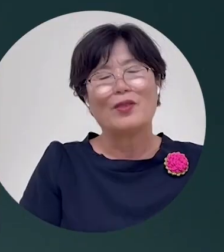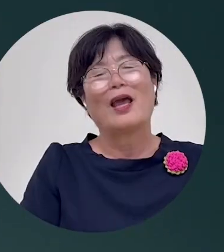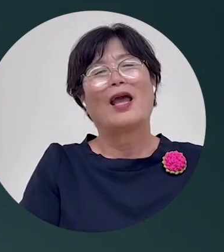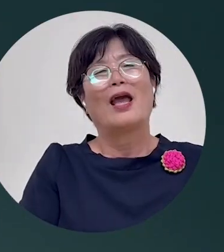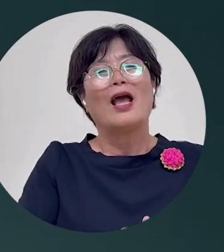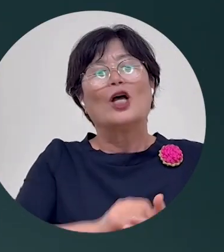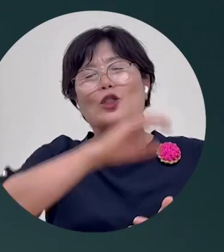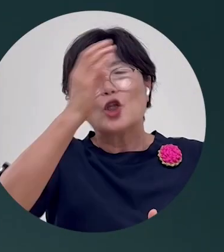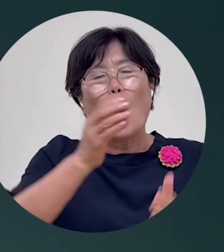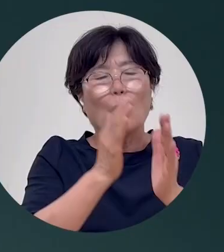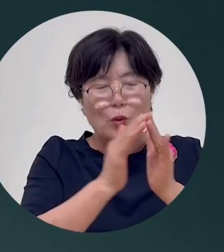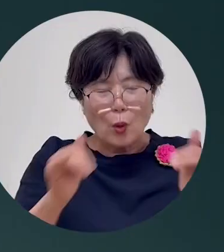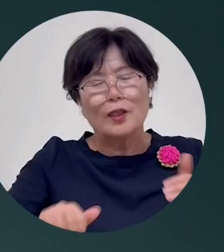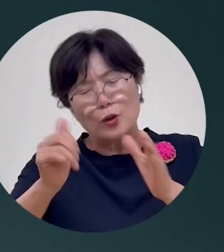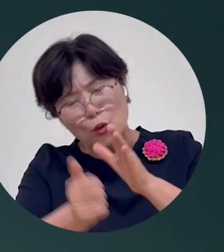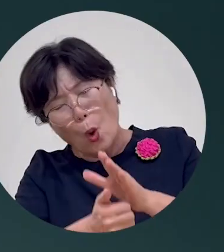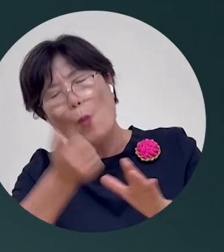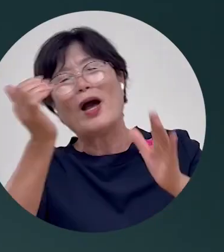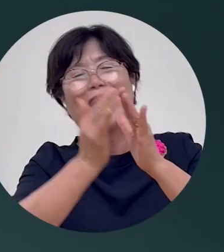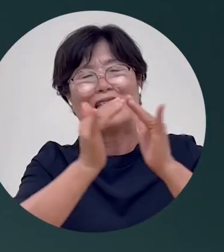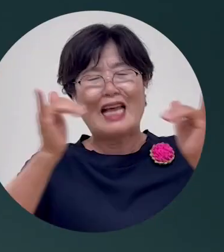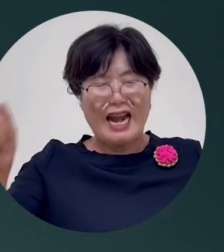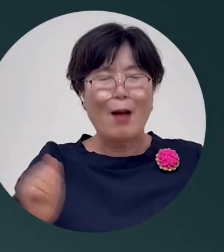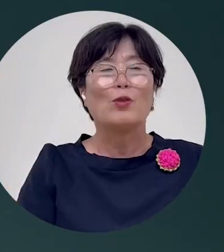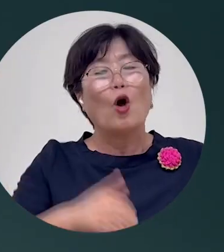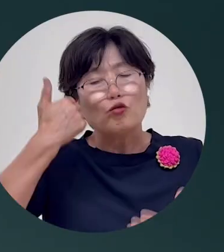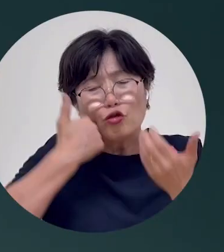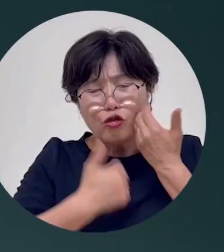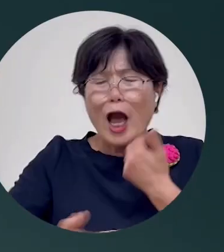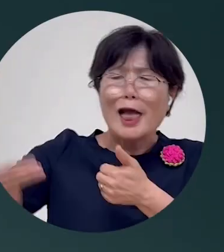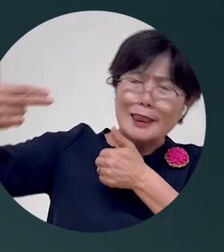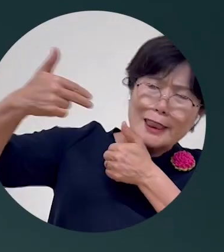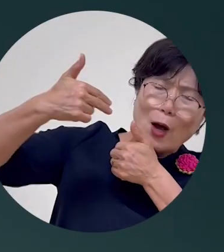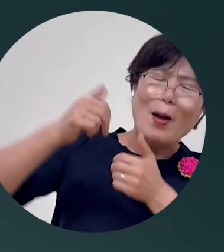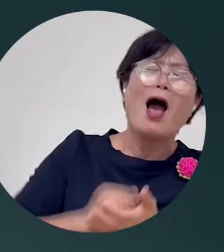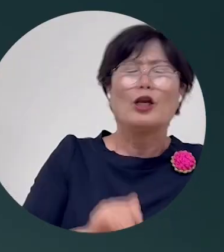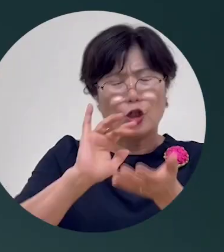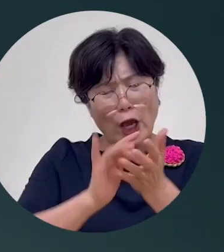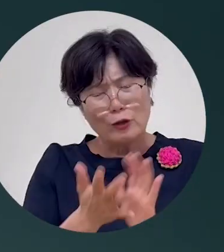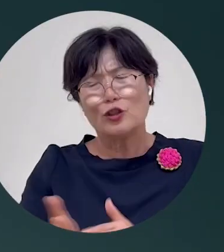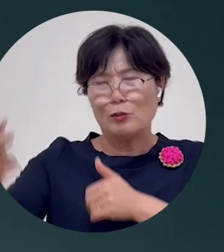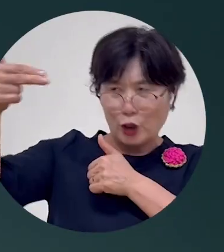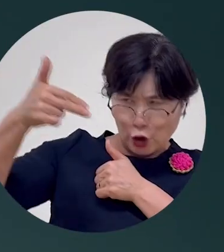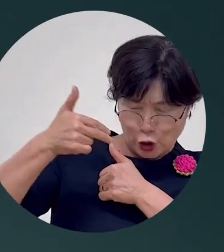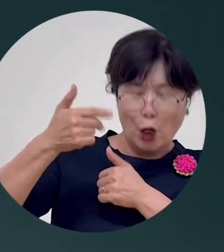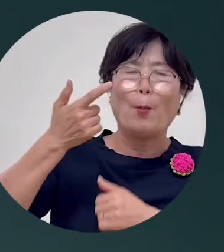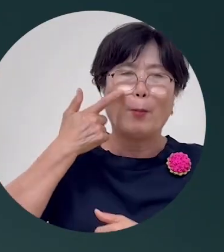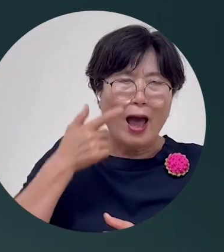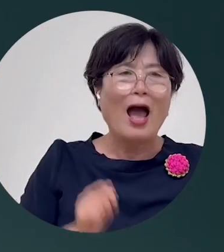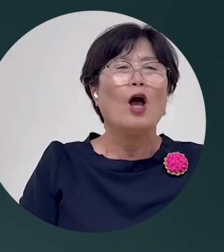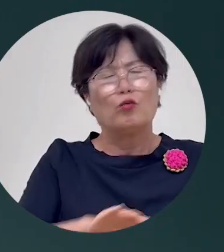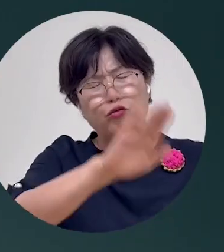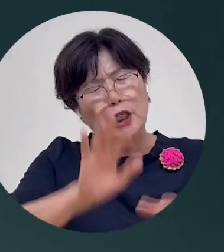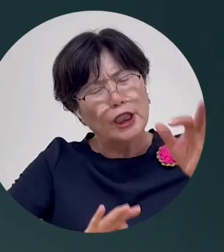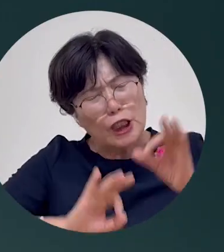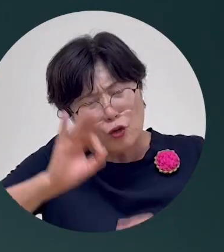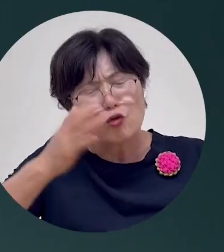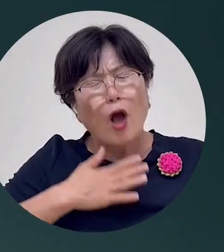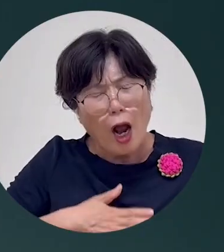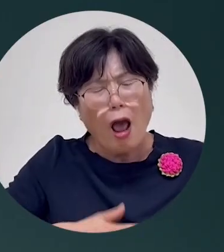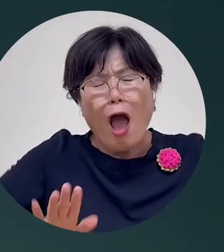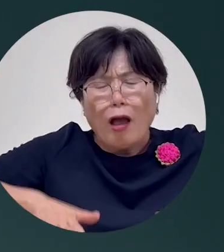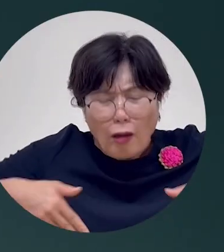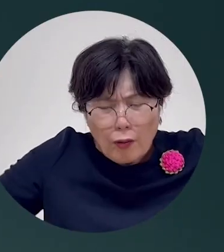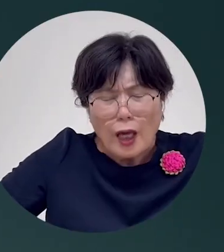소망의 사람들이에요. 누가 우리를 지켜보고 계신다고요? 예수님이. 우리가 실수하고 우리가